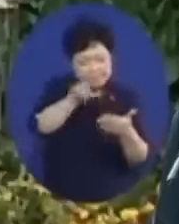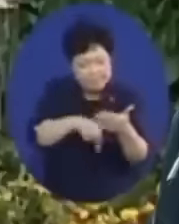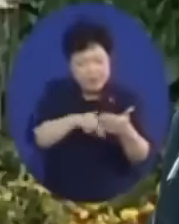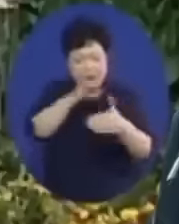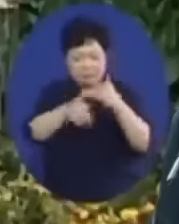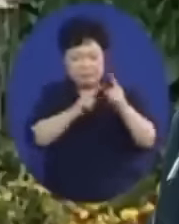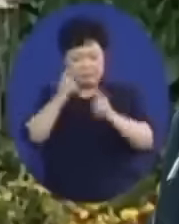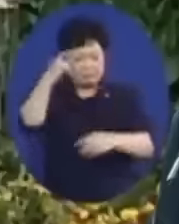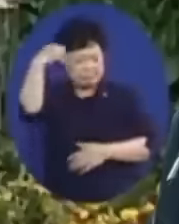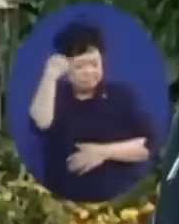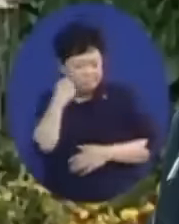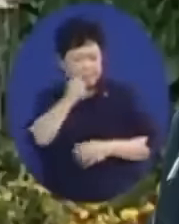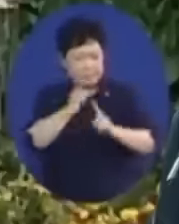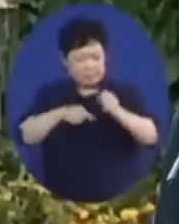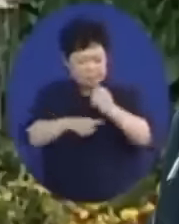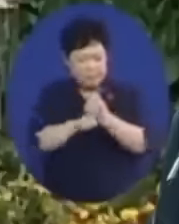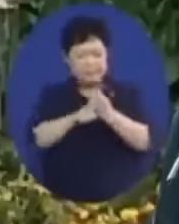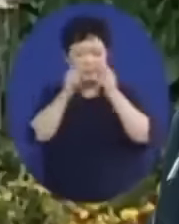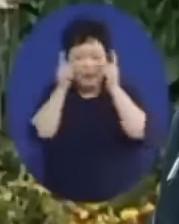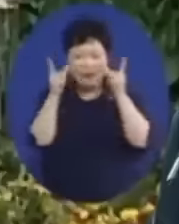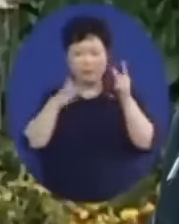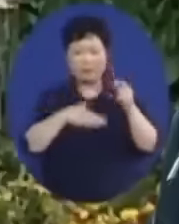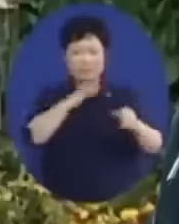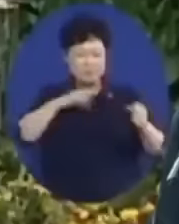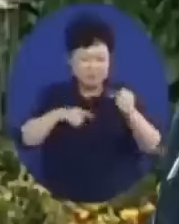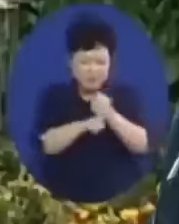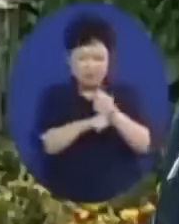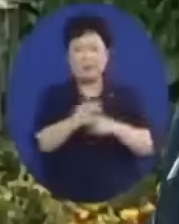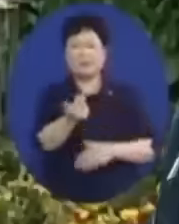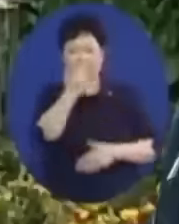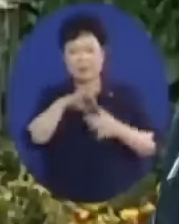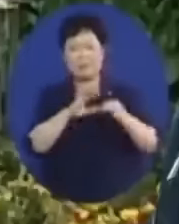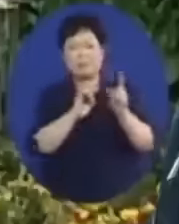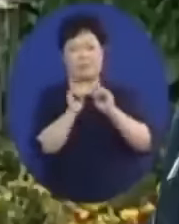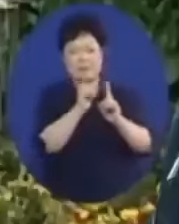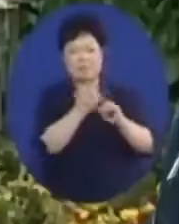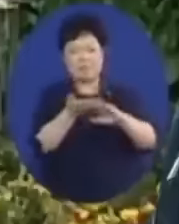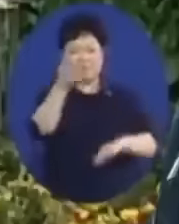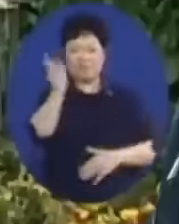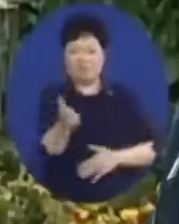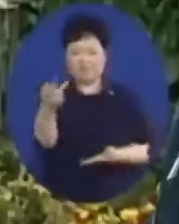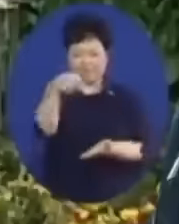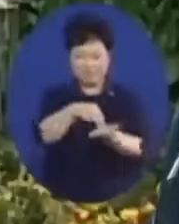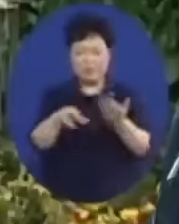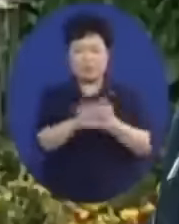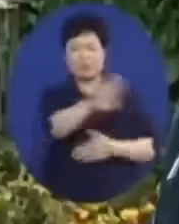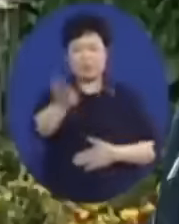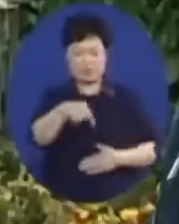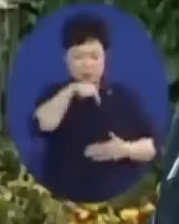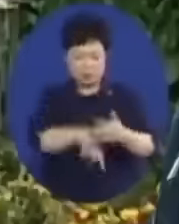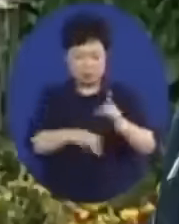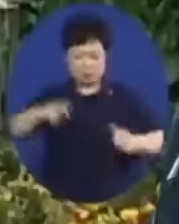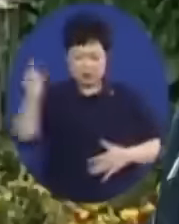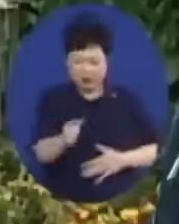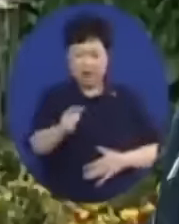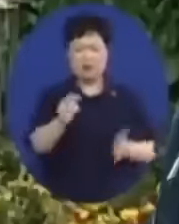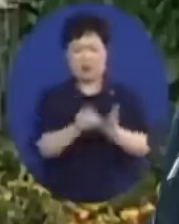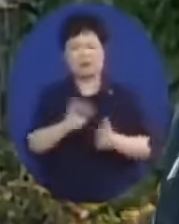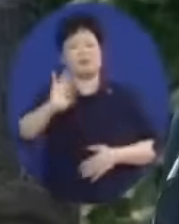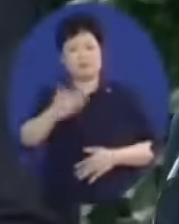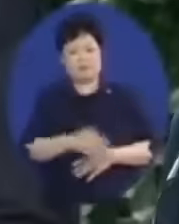말씀을 묵상하여 말씀의 뜻을 깨닫고 그 진리와 생명의 말씀 위에 굳게 서면 우리가 속사람이 강해지는